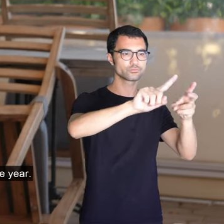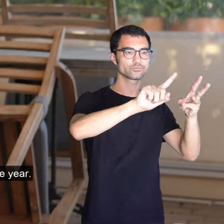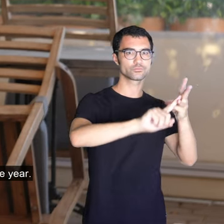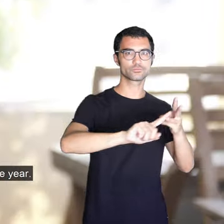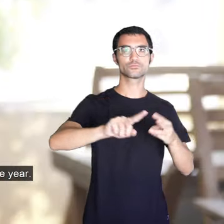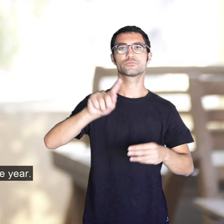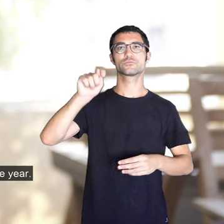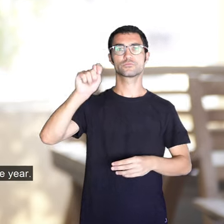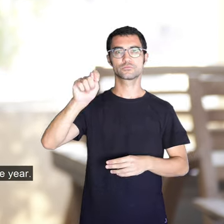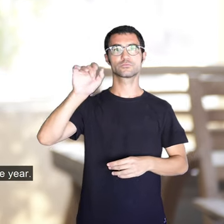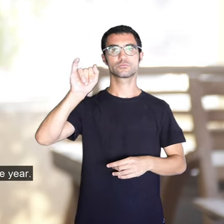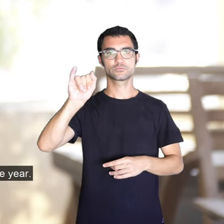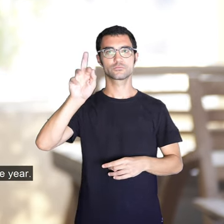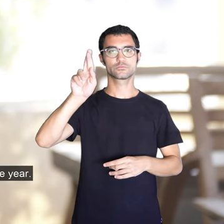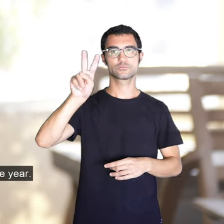segon.